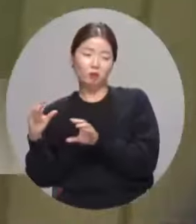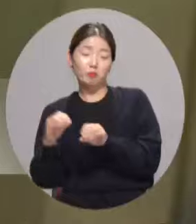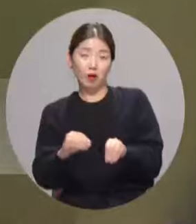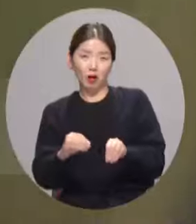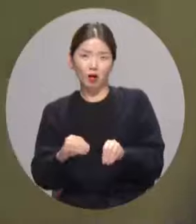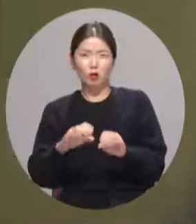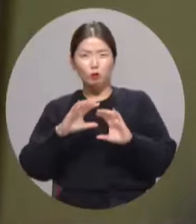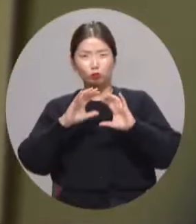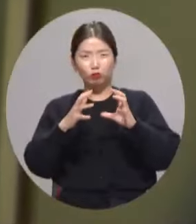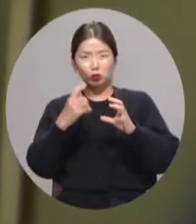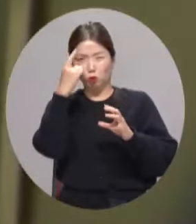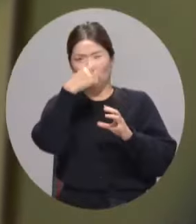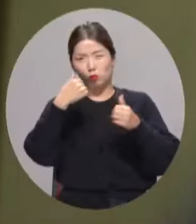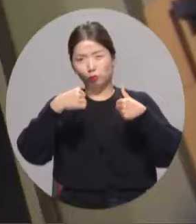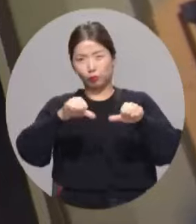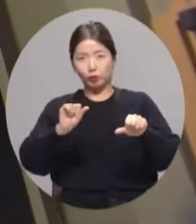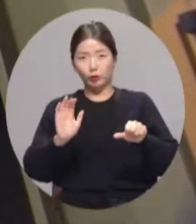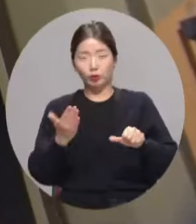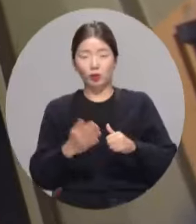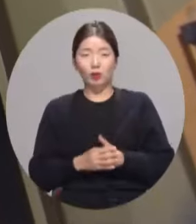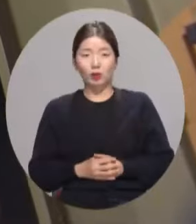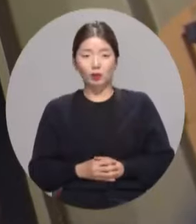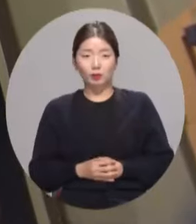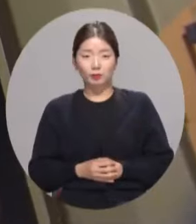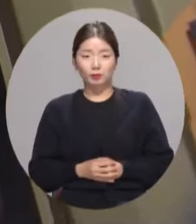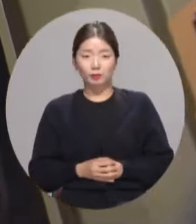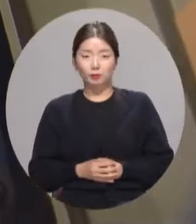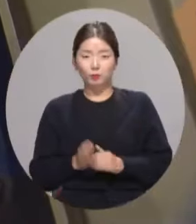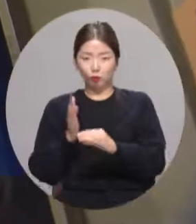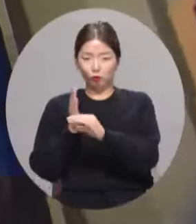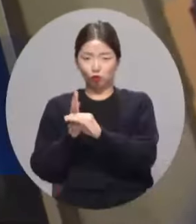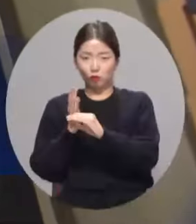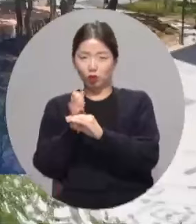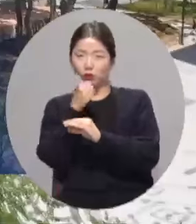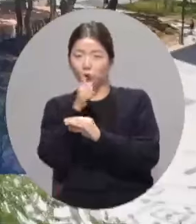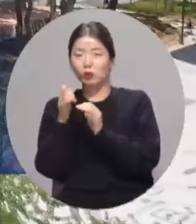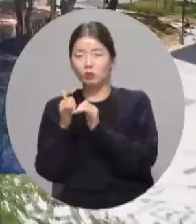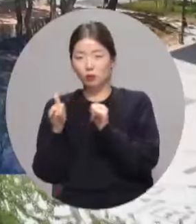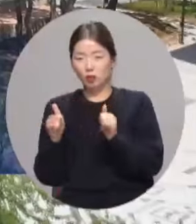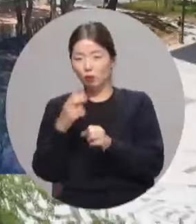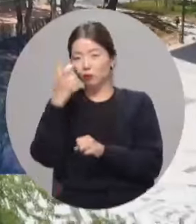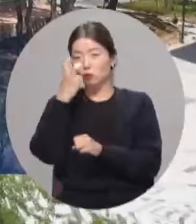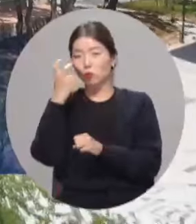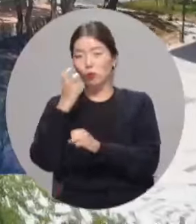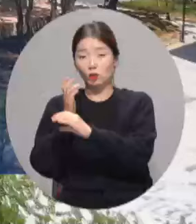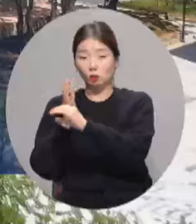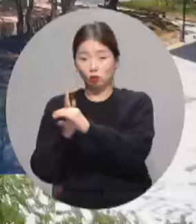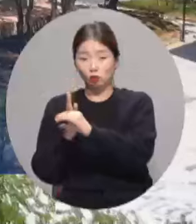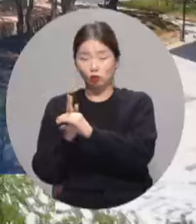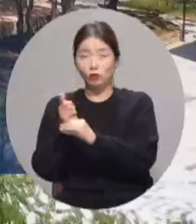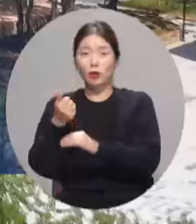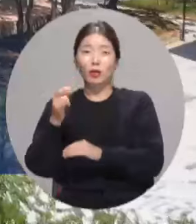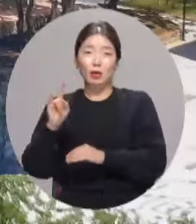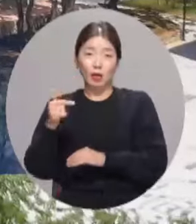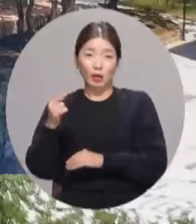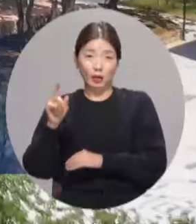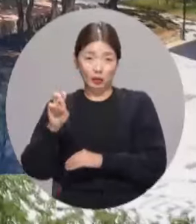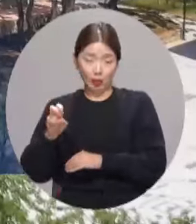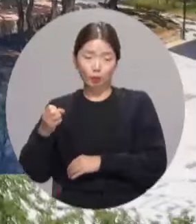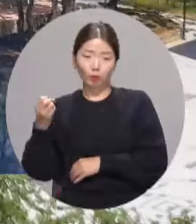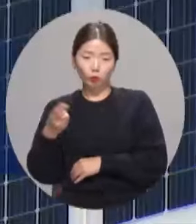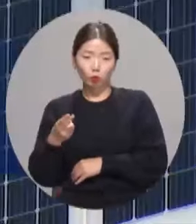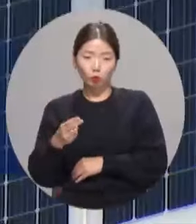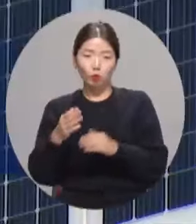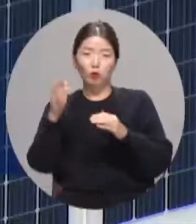중단해 국제적 망신까지 샀습니다. 중간에 중계하시는 분, 그분을 조사하고 있고 우리